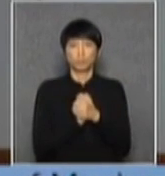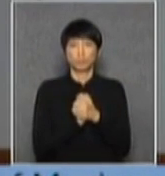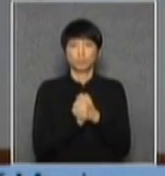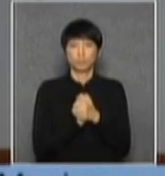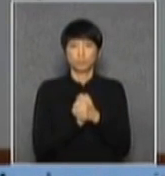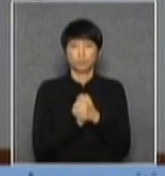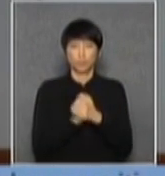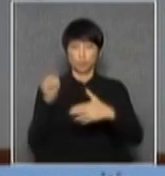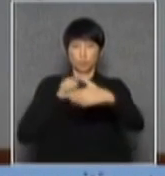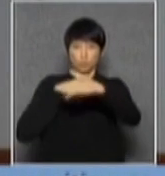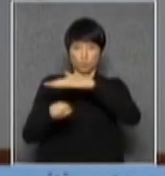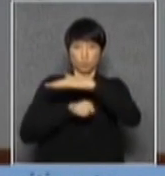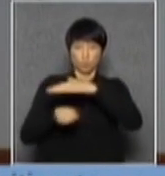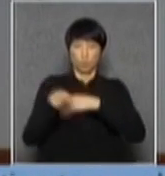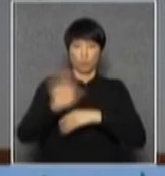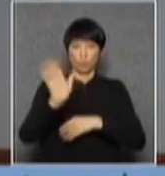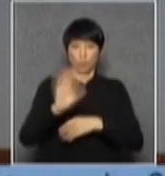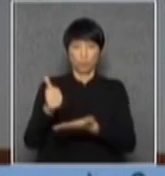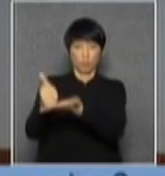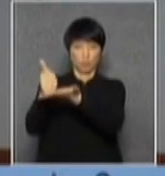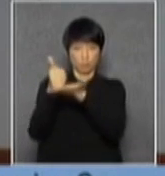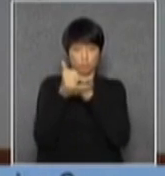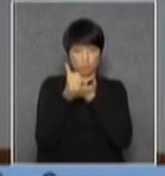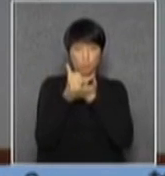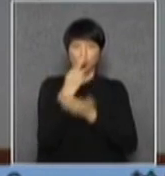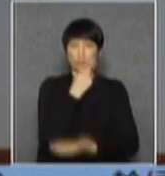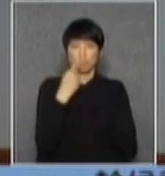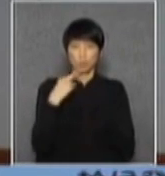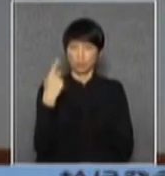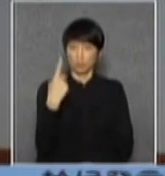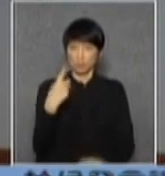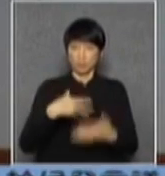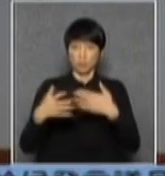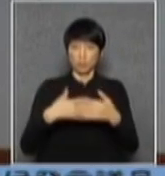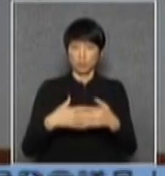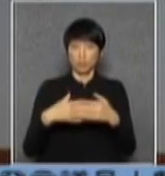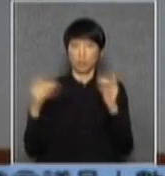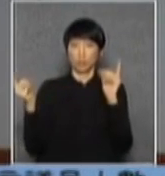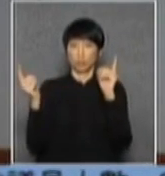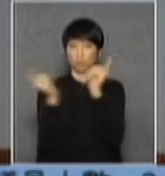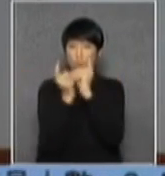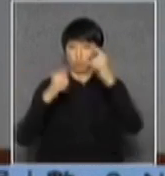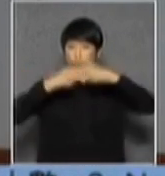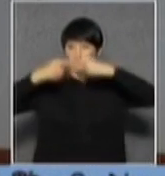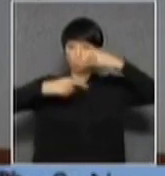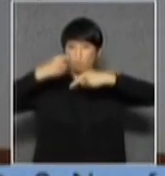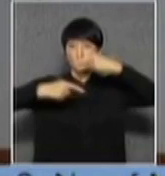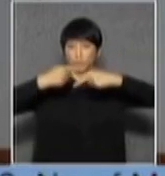攻擊曾俊華，我而家邀請曾俊華一樣嘢，對談，揾你